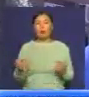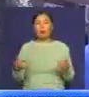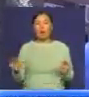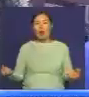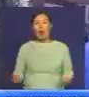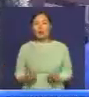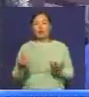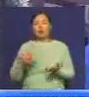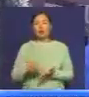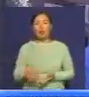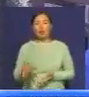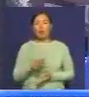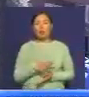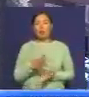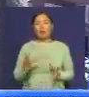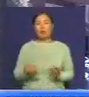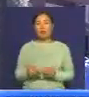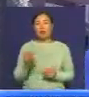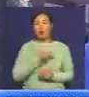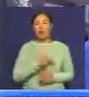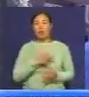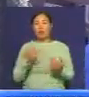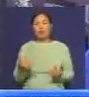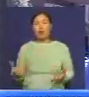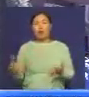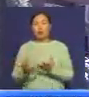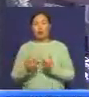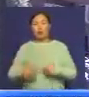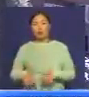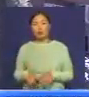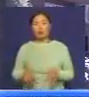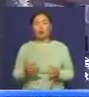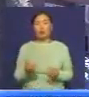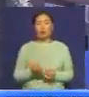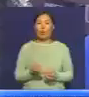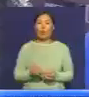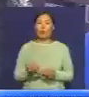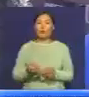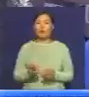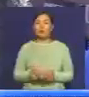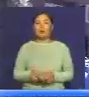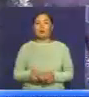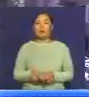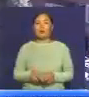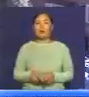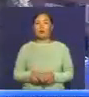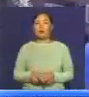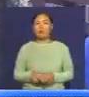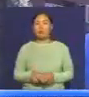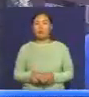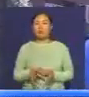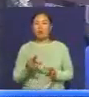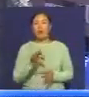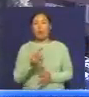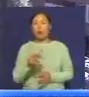стало, честно сказать. Сейчас, в данный момент, я работаю в организации «Washington Service», которая по доверительному управлению выиграла этот, по